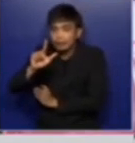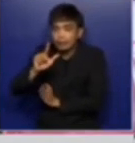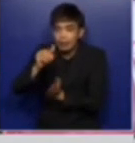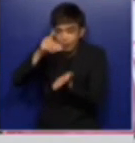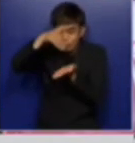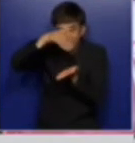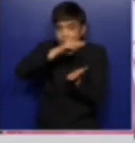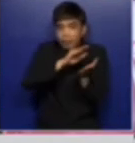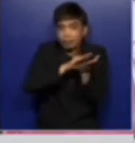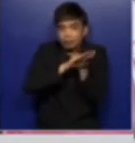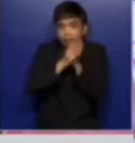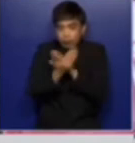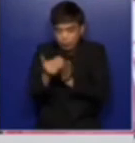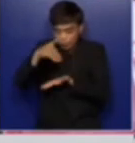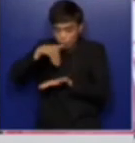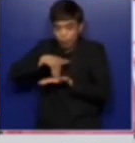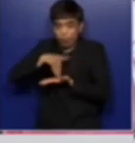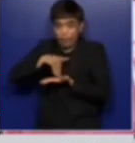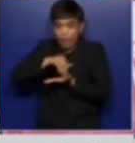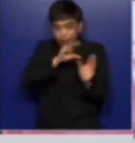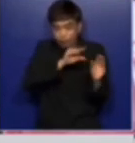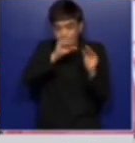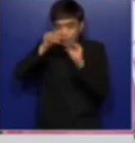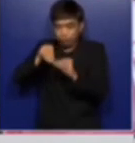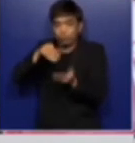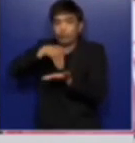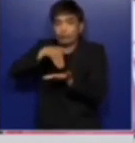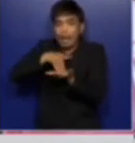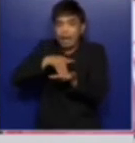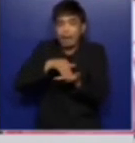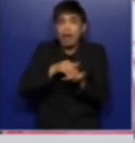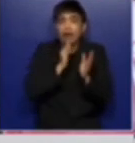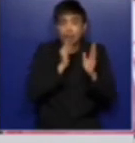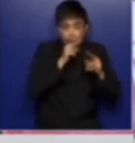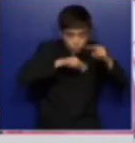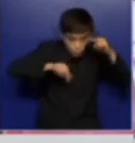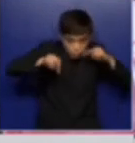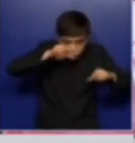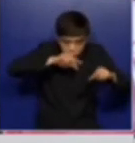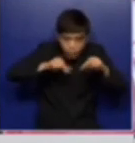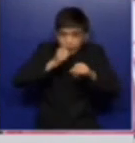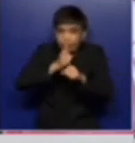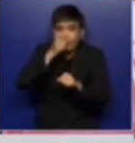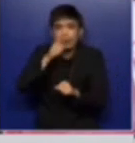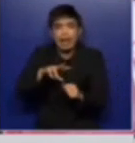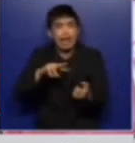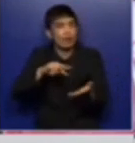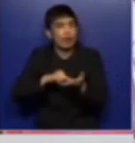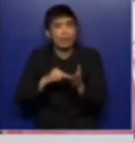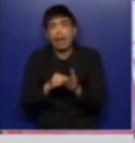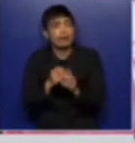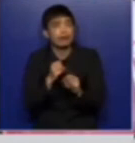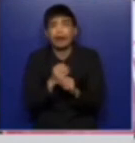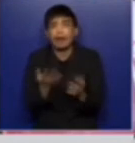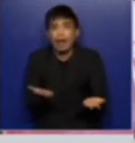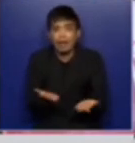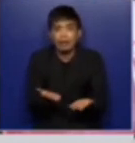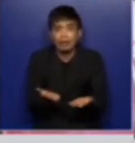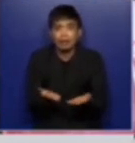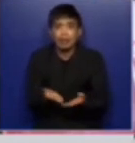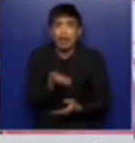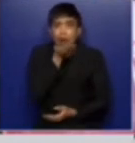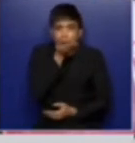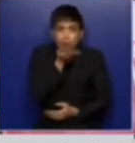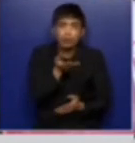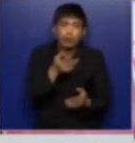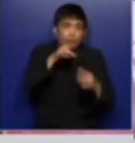โดยไม่มีแผนงานโครงการให้ตรวจสอบก็เปรียบเสมือนตีเช็คเปล่าเป็นการดำเนินงาน